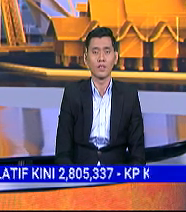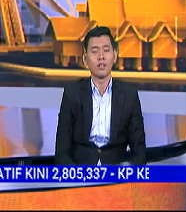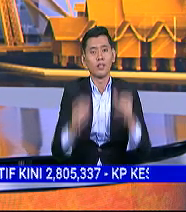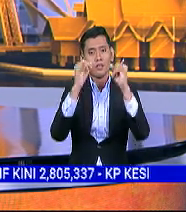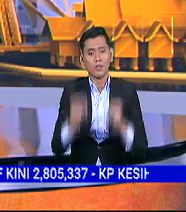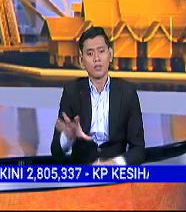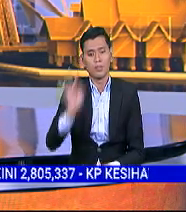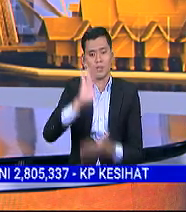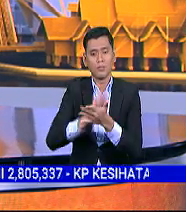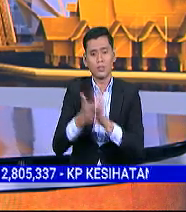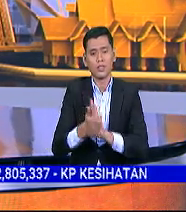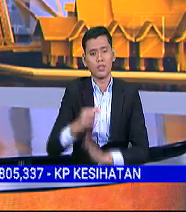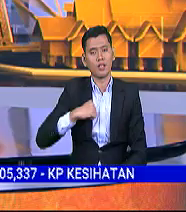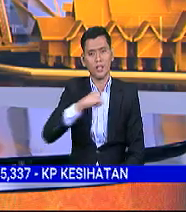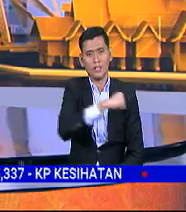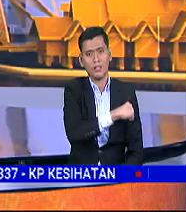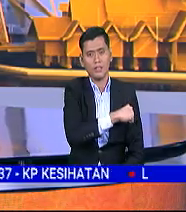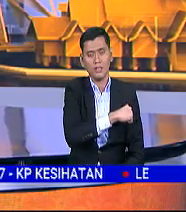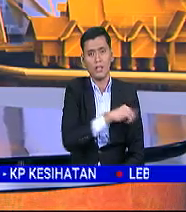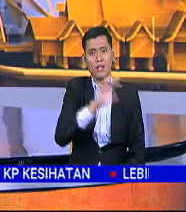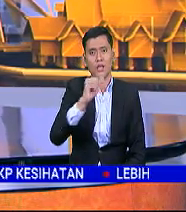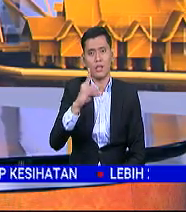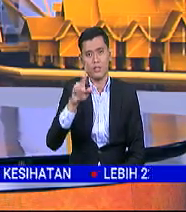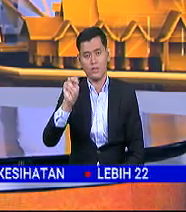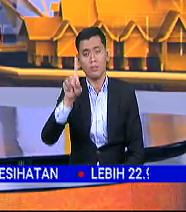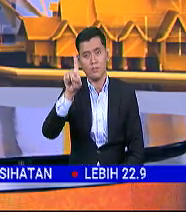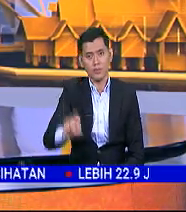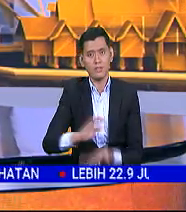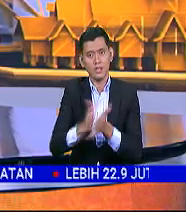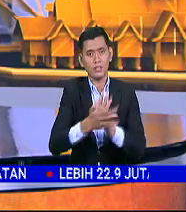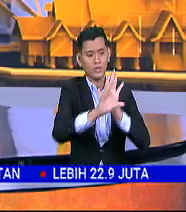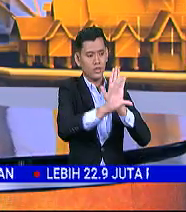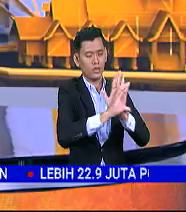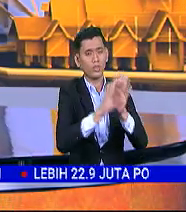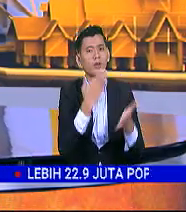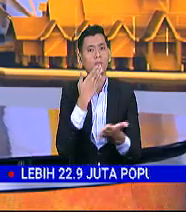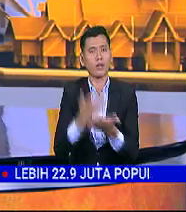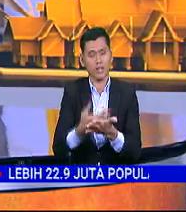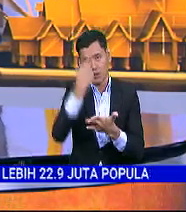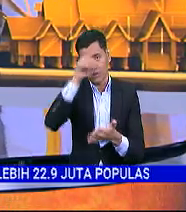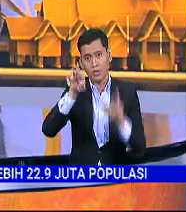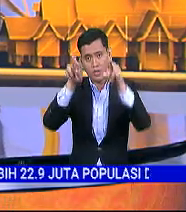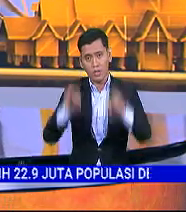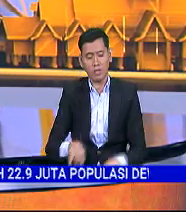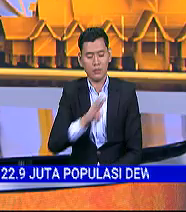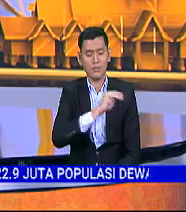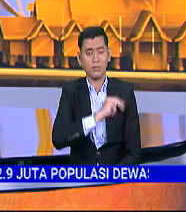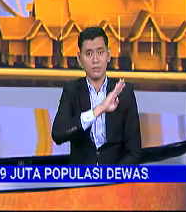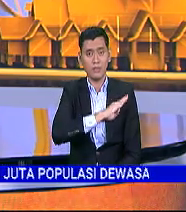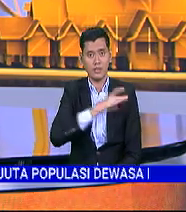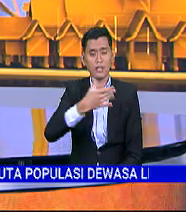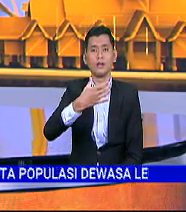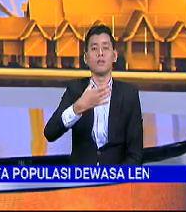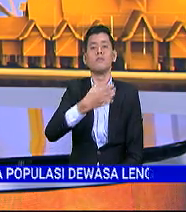Individu yang dipilih menjadi ahli Dewan Undangan Negeri ADUN perlu menjadi contoh dan teladan baik kepada rakyat. Menteri Besar Perak Datuk